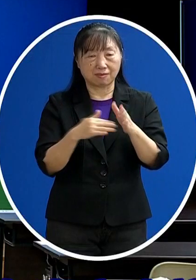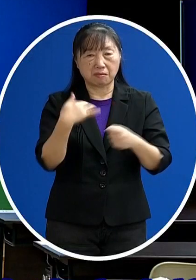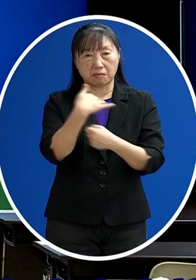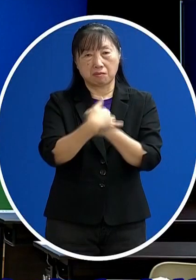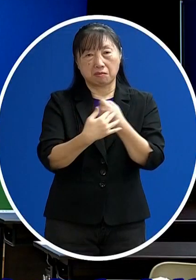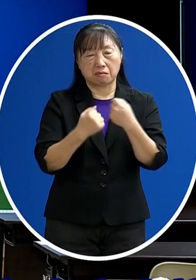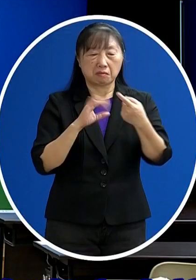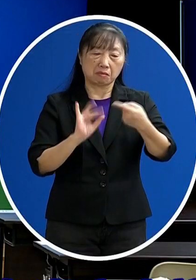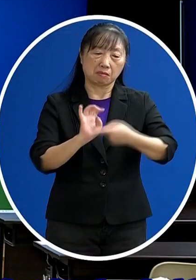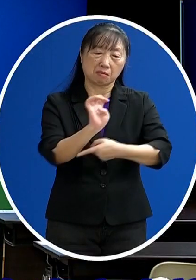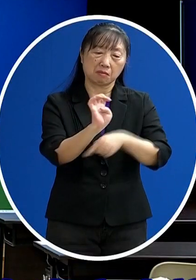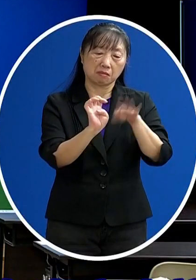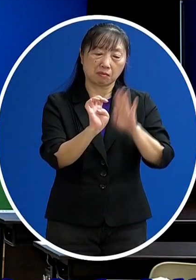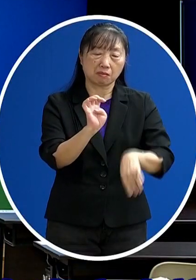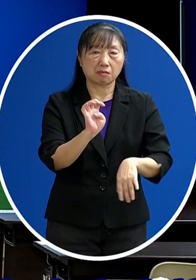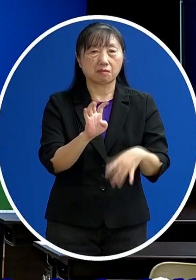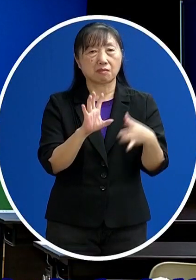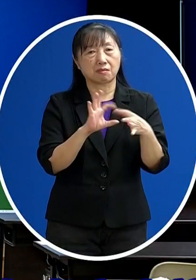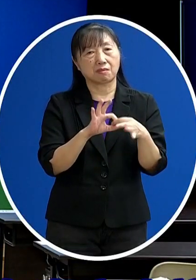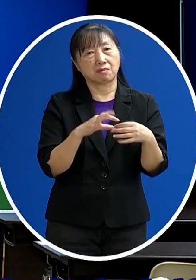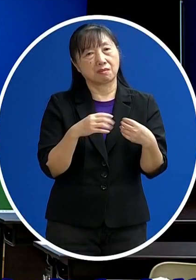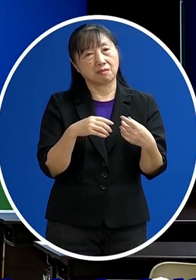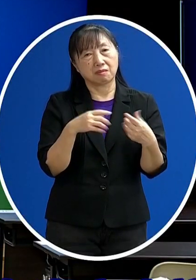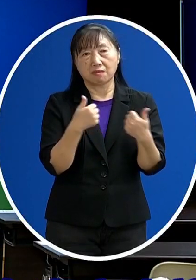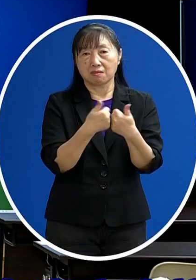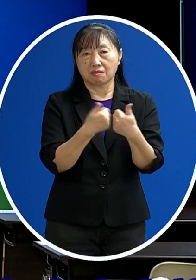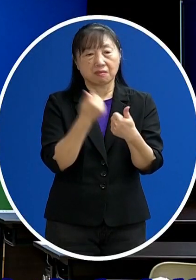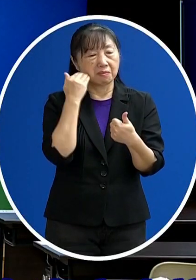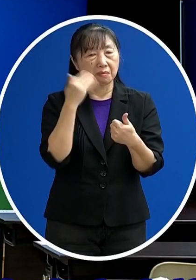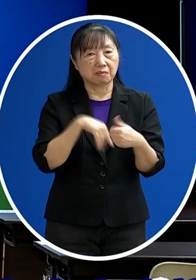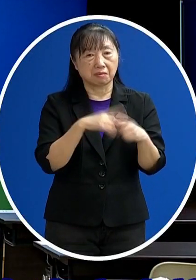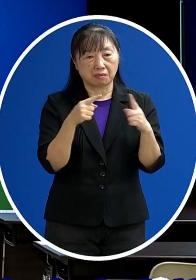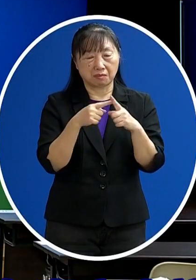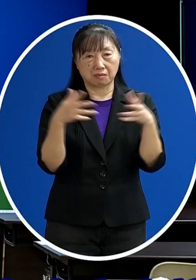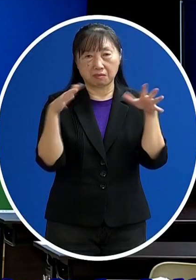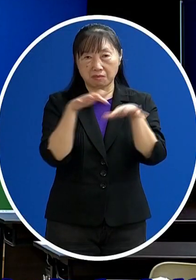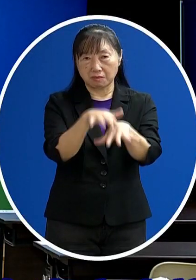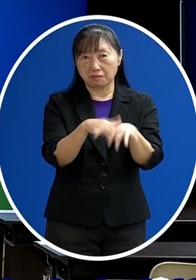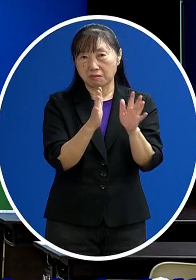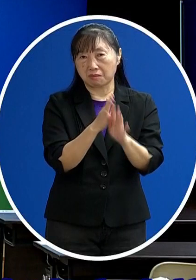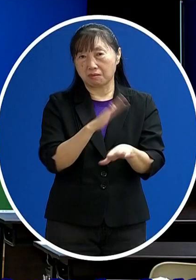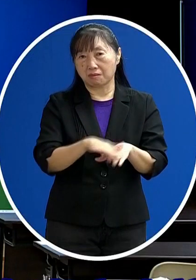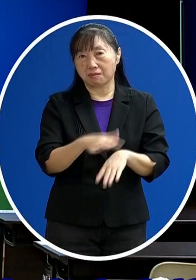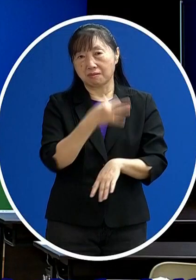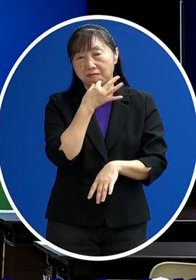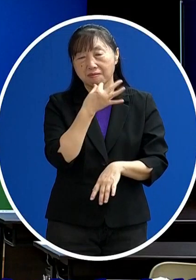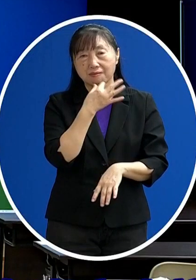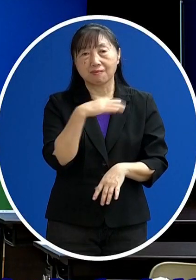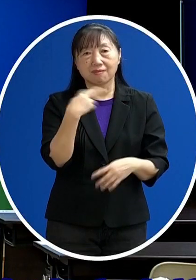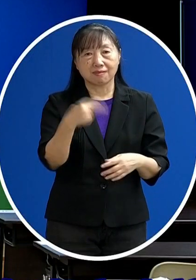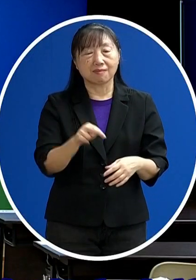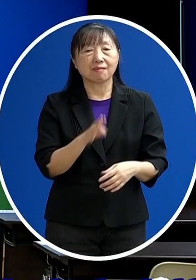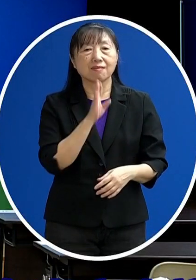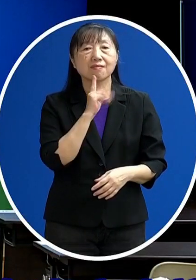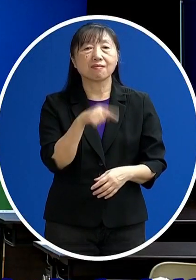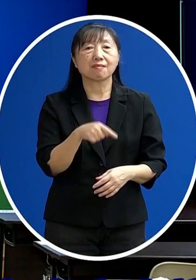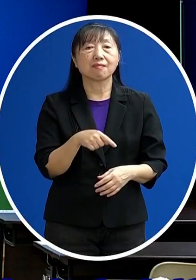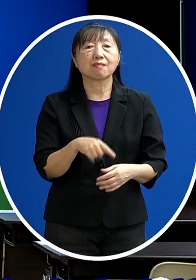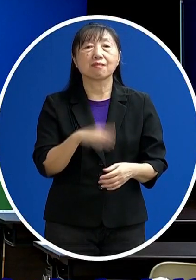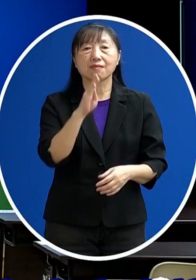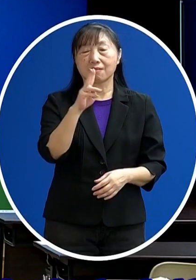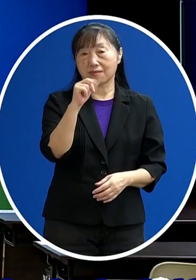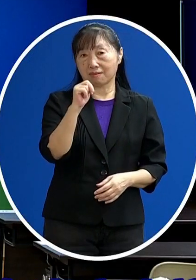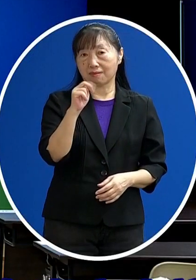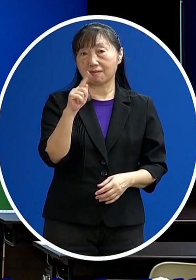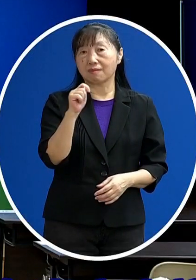成，这样的开放的话可能会有点危险。那另外一题是想要问一下说我们首批客制化的 BNT 疫苗